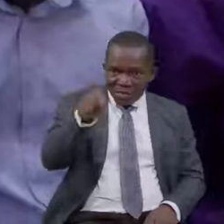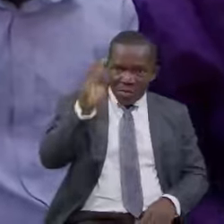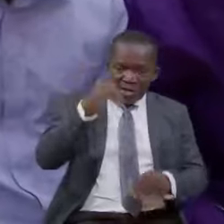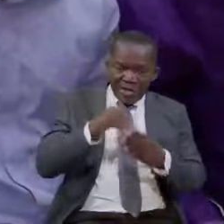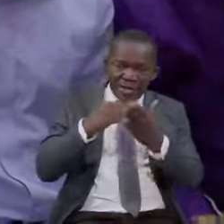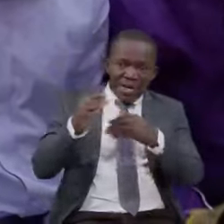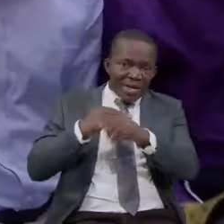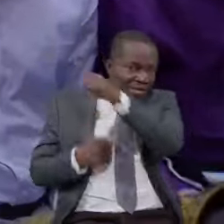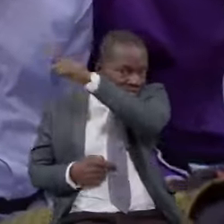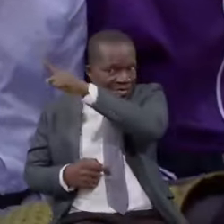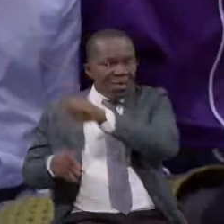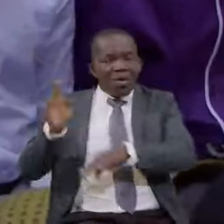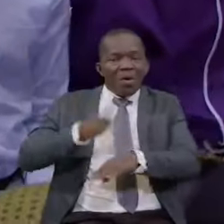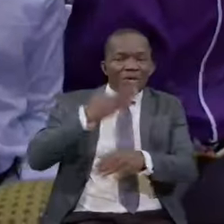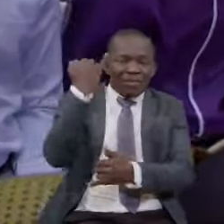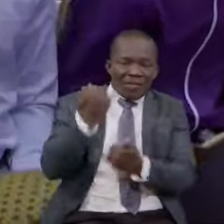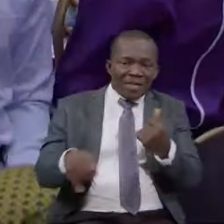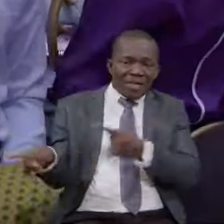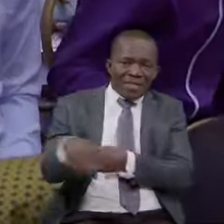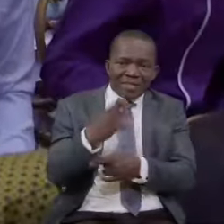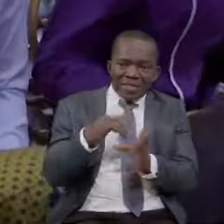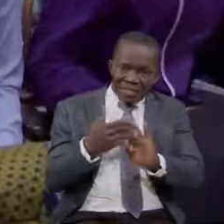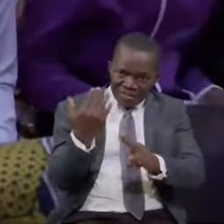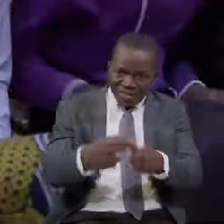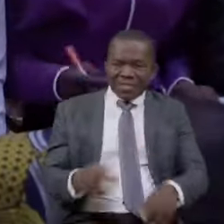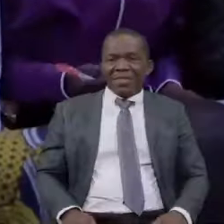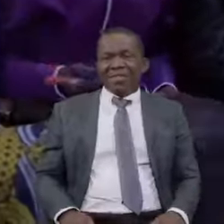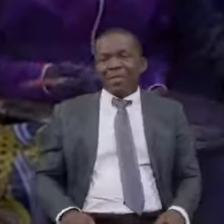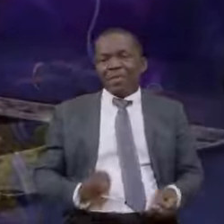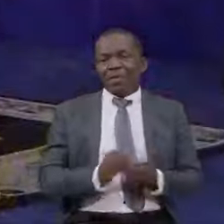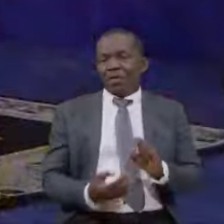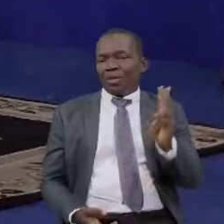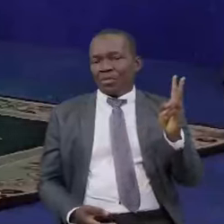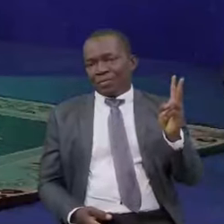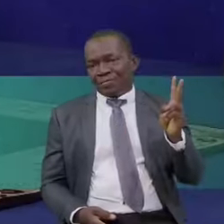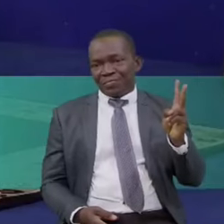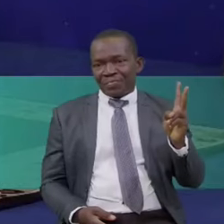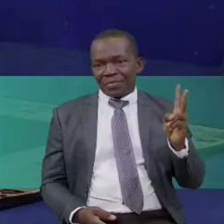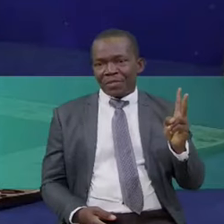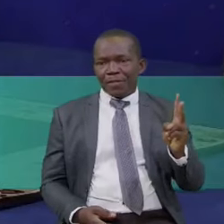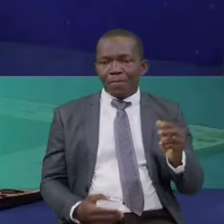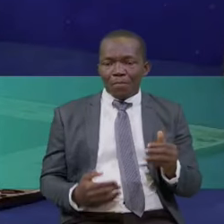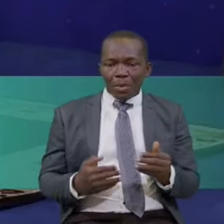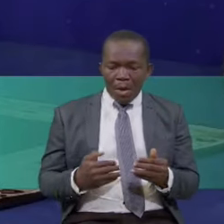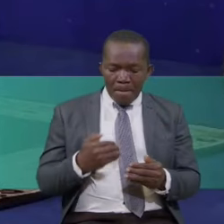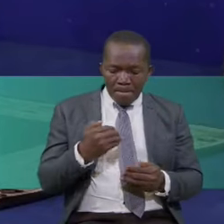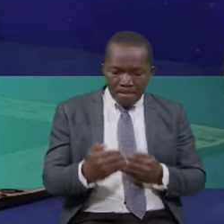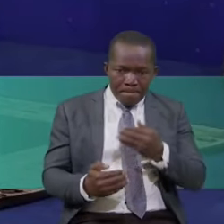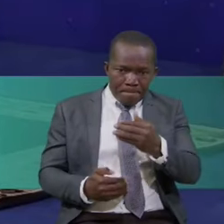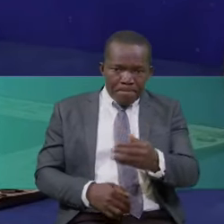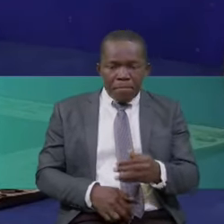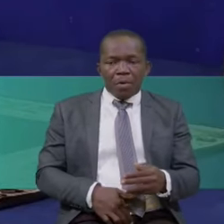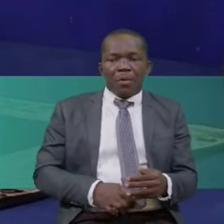deè élément 2èe élément couvrir toutes les régions de façon progressive en tant que